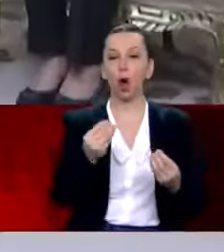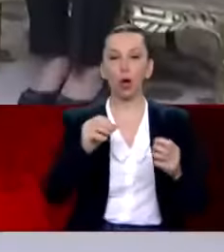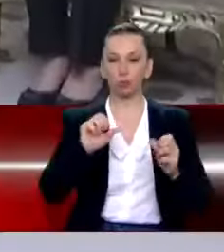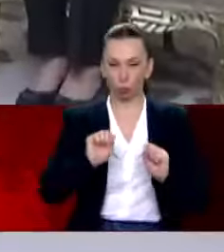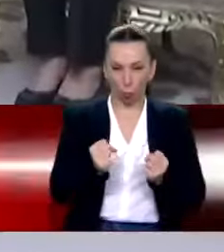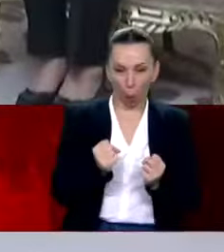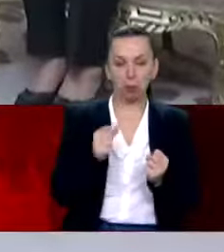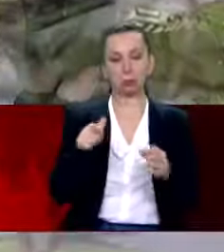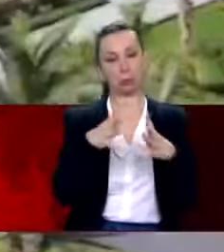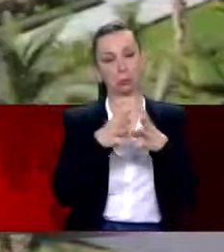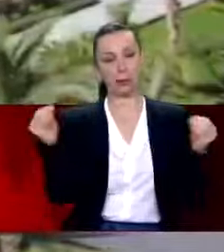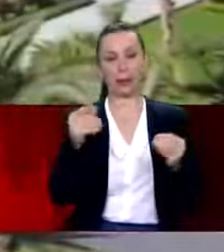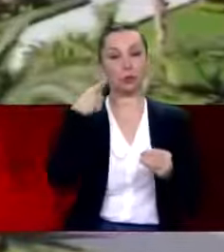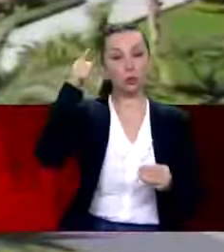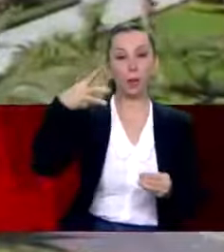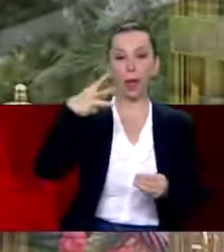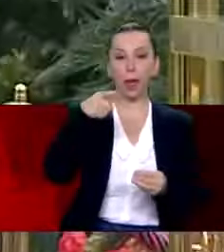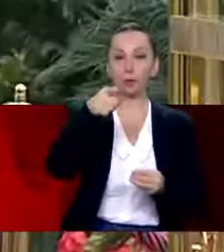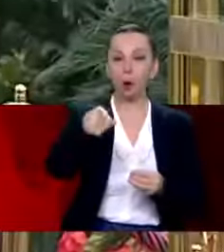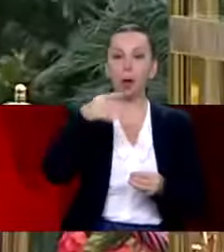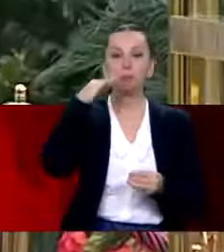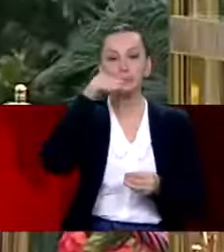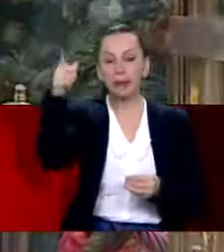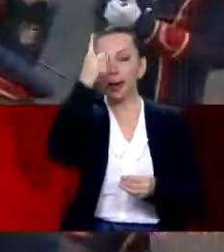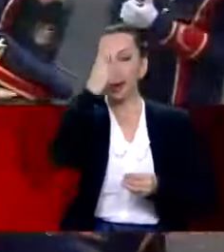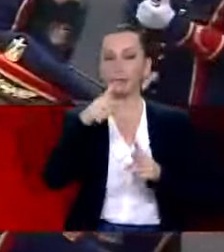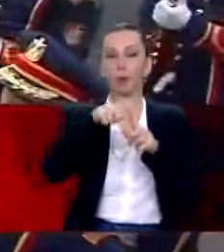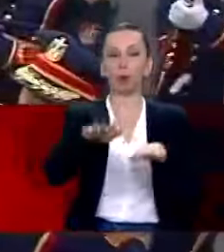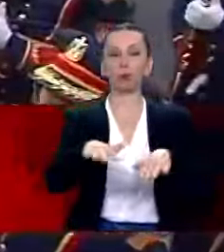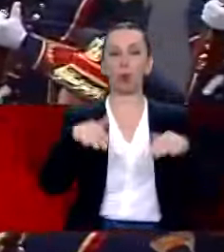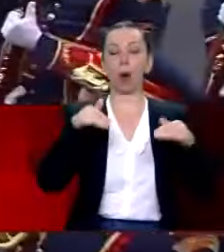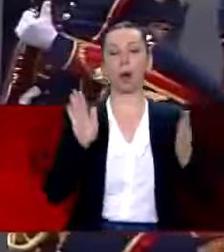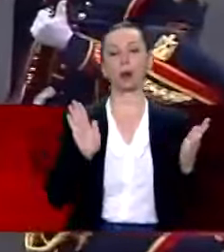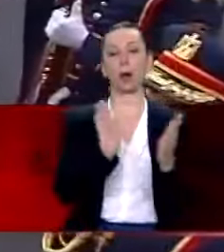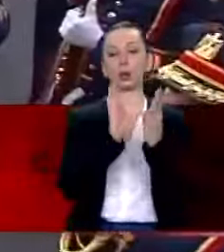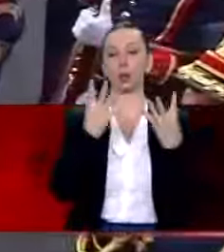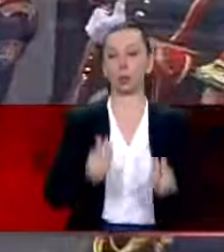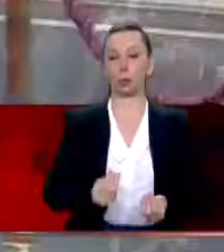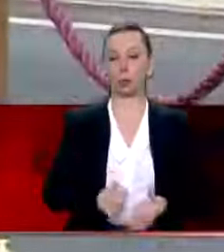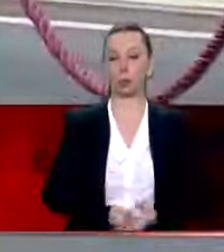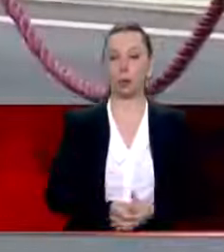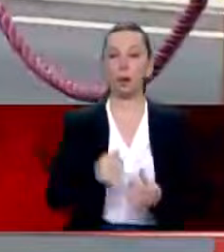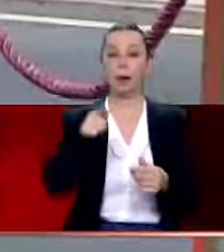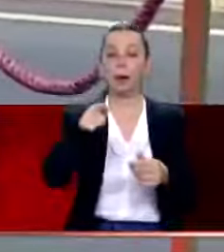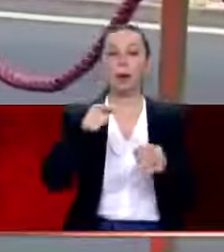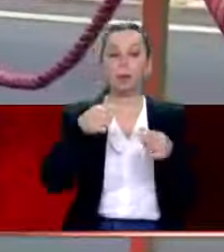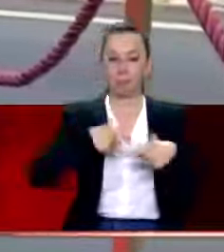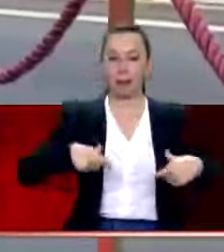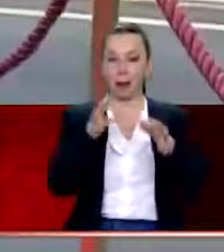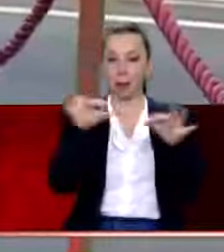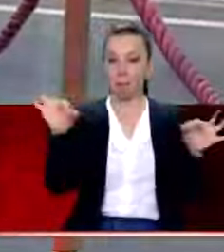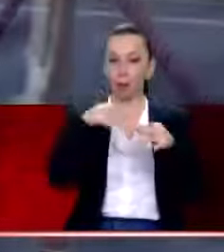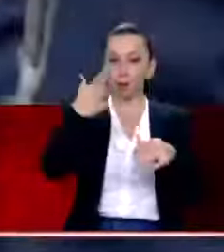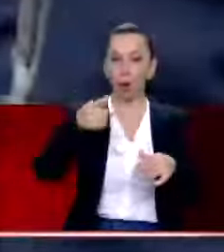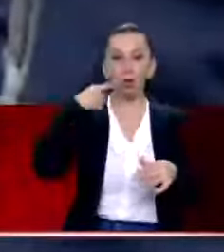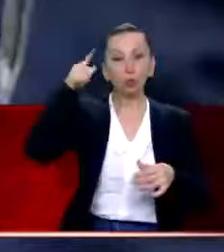Erdoğan kahire'de ittihadiye sarayında resmi törenle karşılandı milli marşların ardından Erdoğan